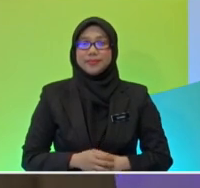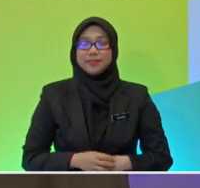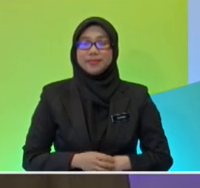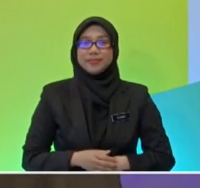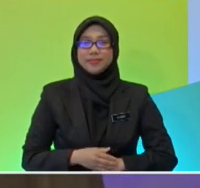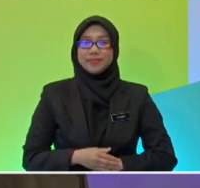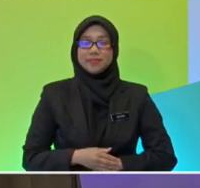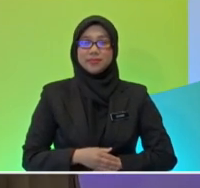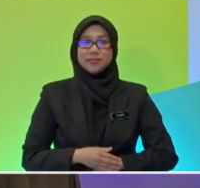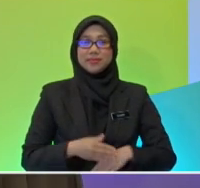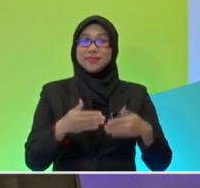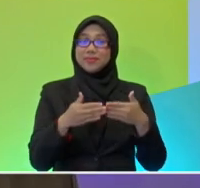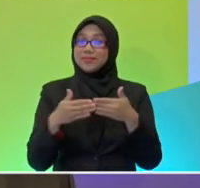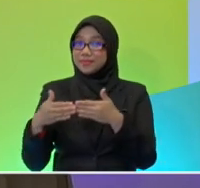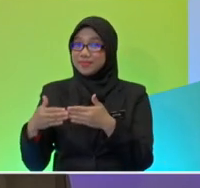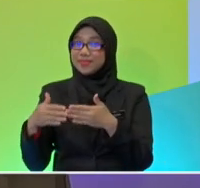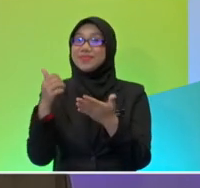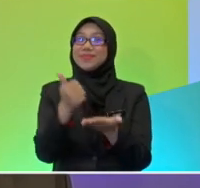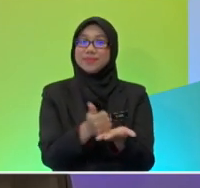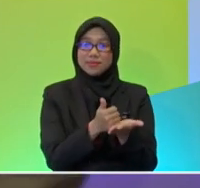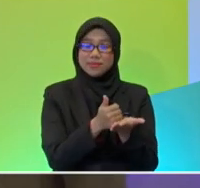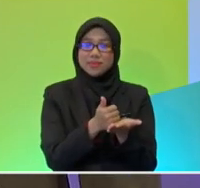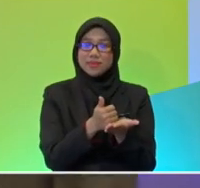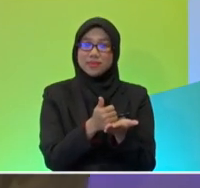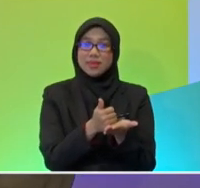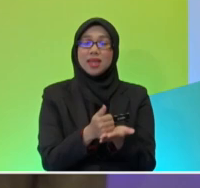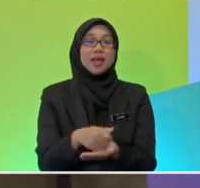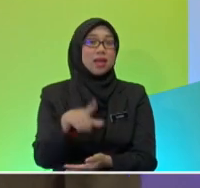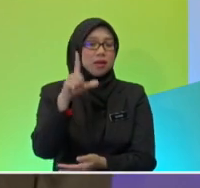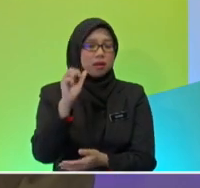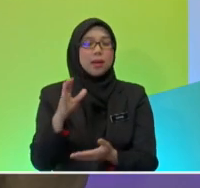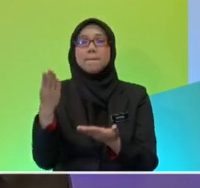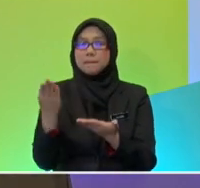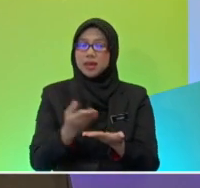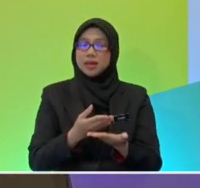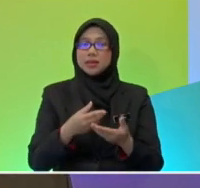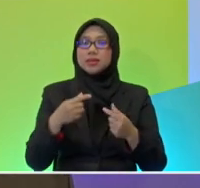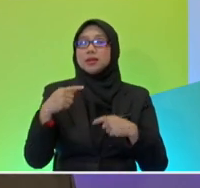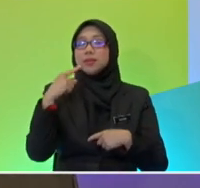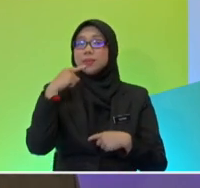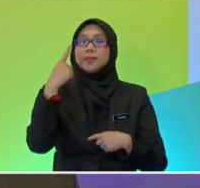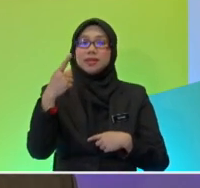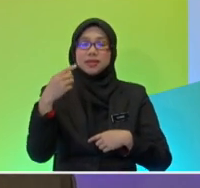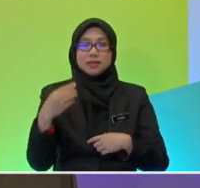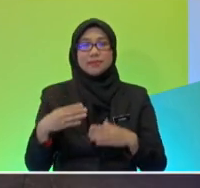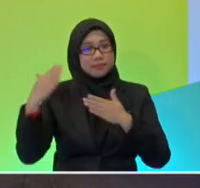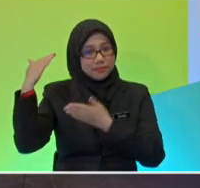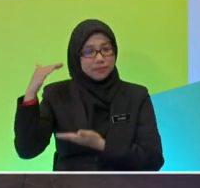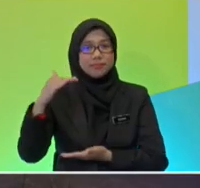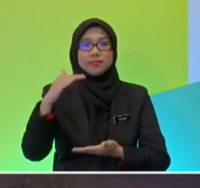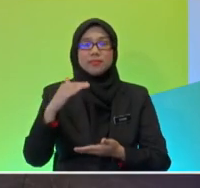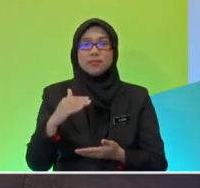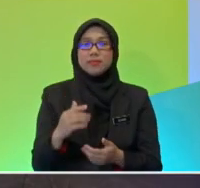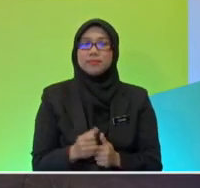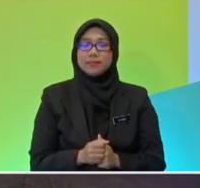seterusnya suatu anak Minta tolong Lukman untuk membacakan hadits tentang amanah boleh Ustadzah Sabda